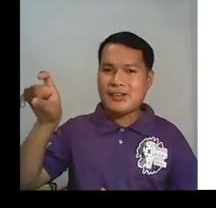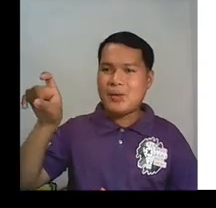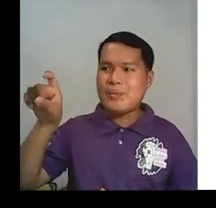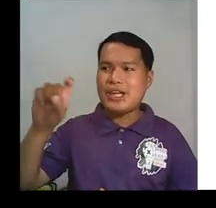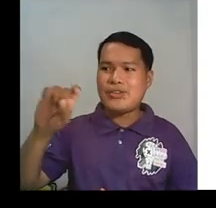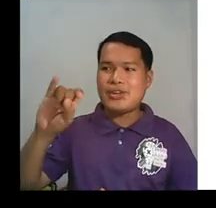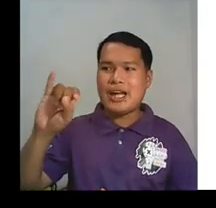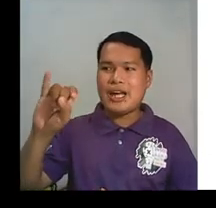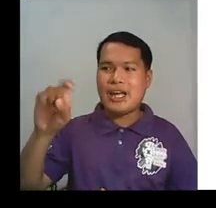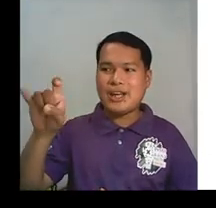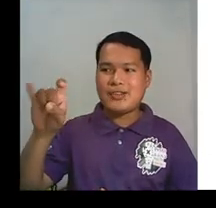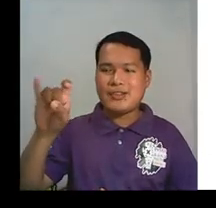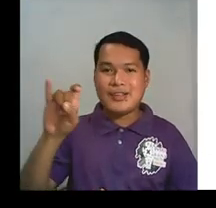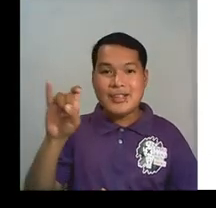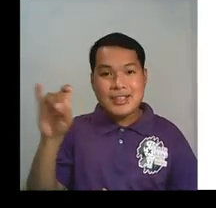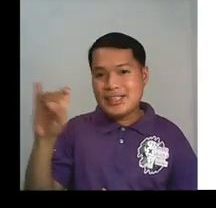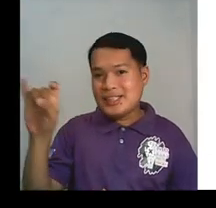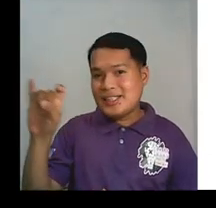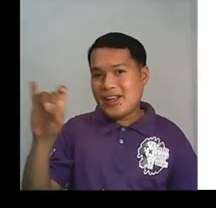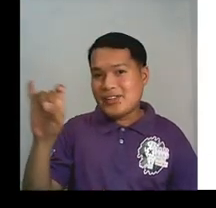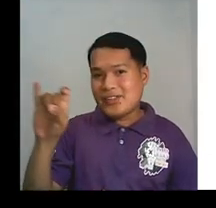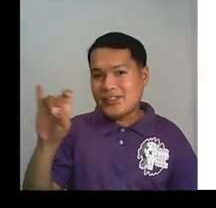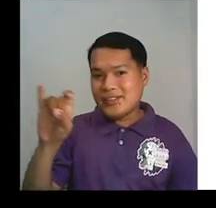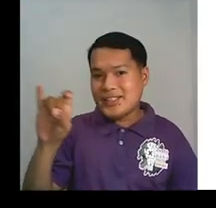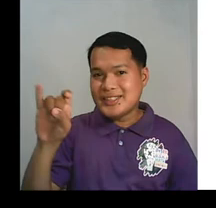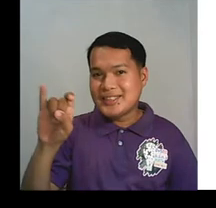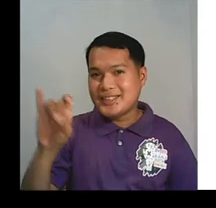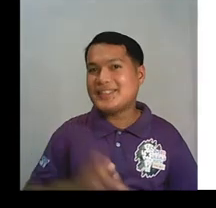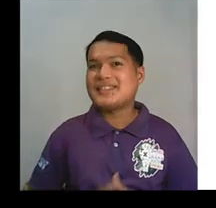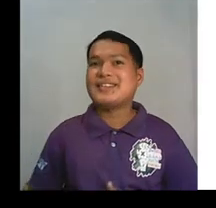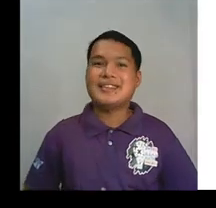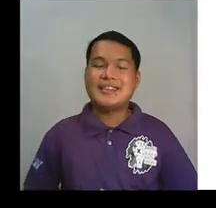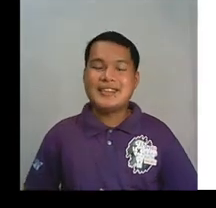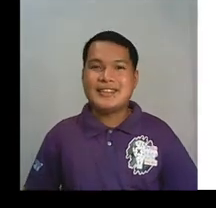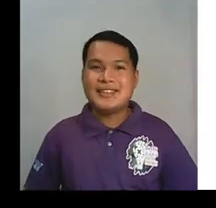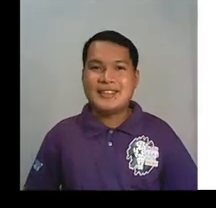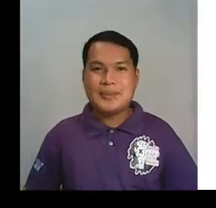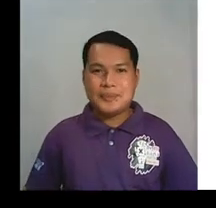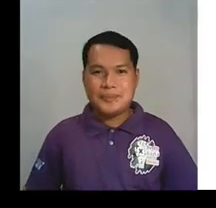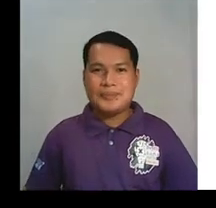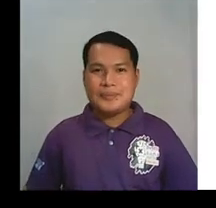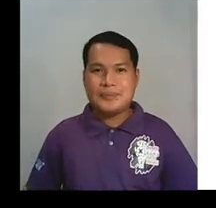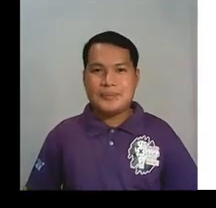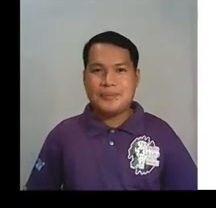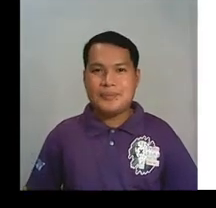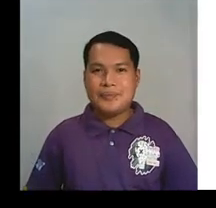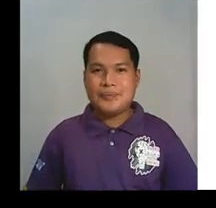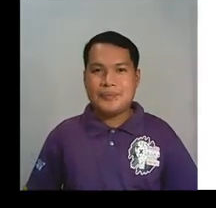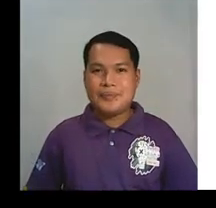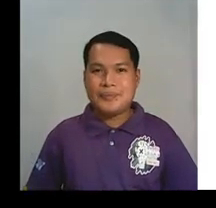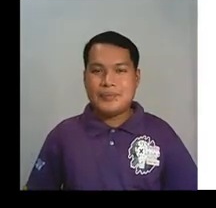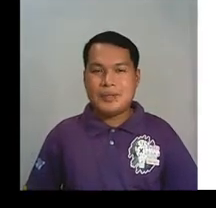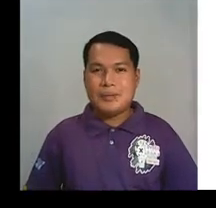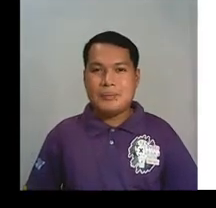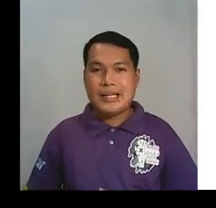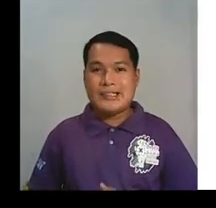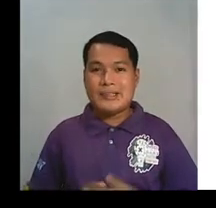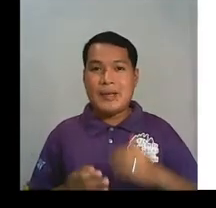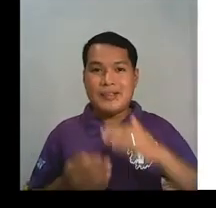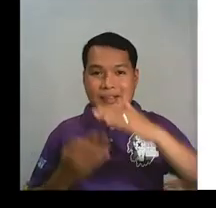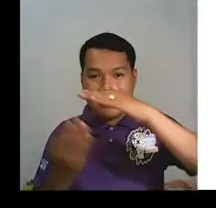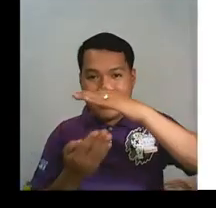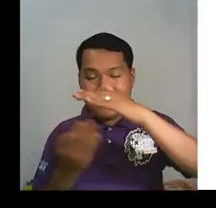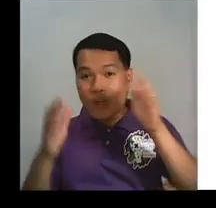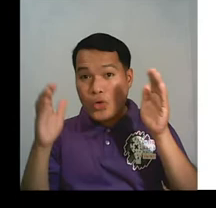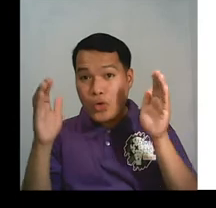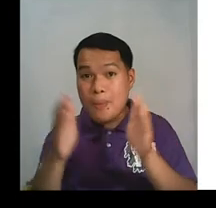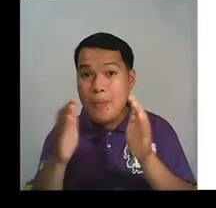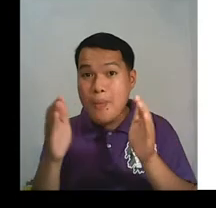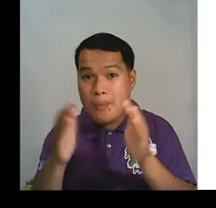base